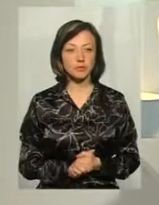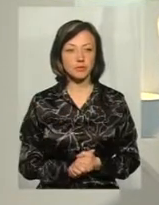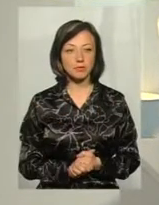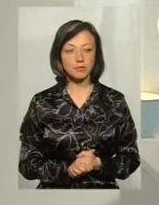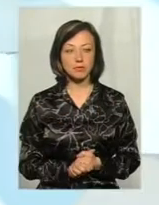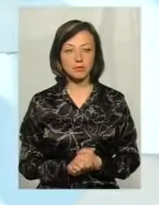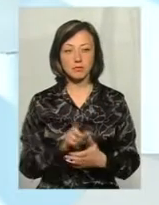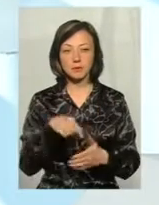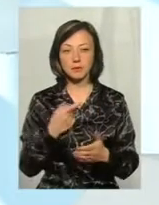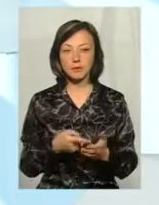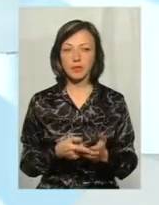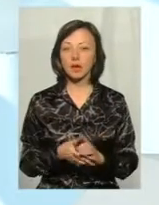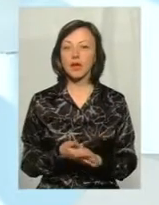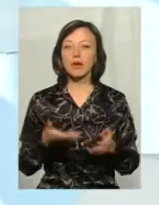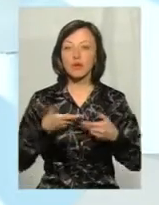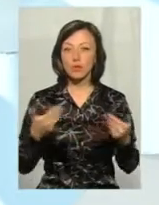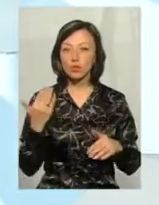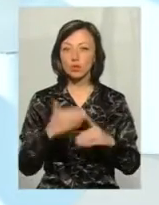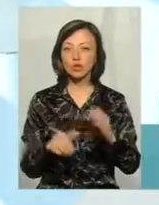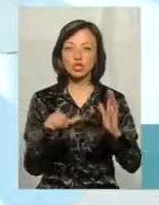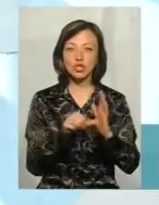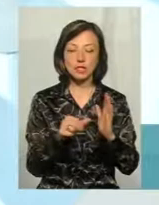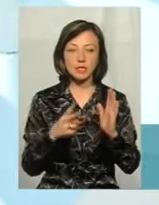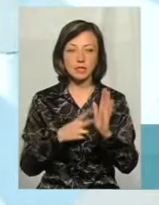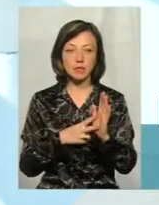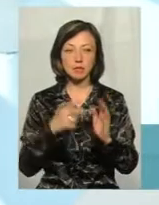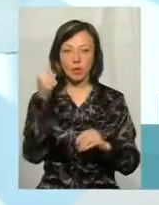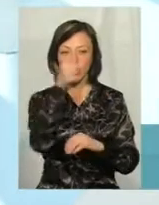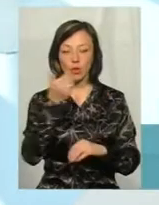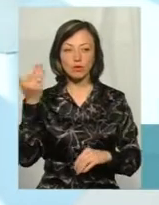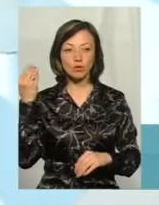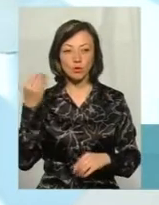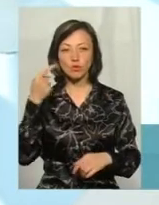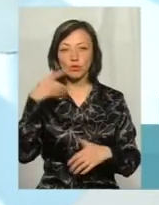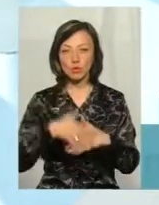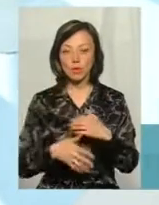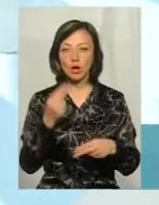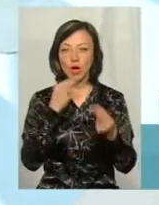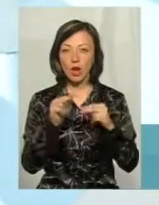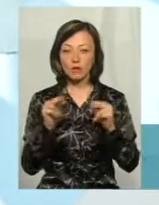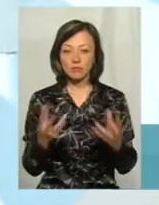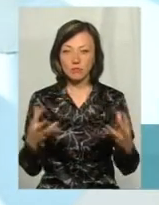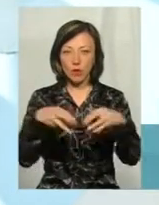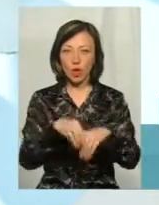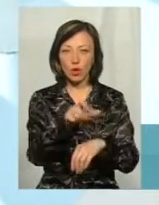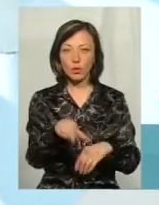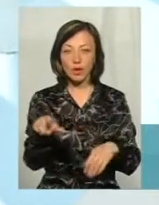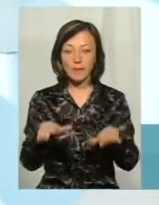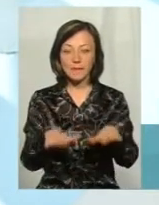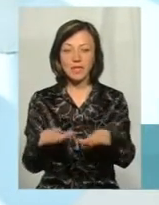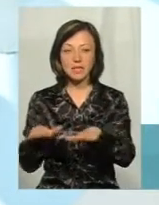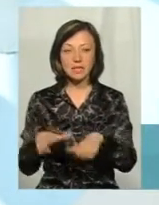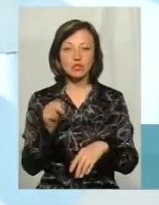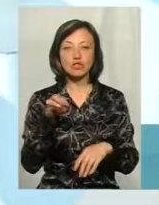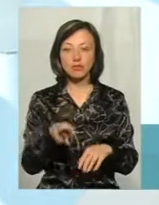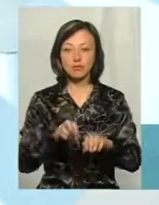прикладу? Знаєте, ми вже років 6-7 тому зрозуміли, що краще зосередити людей десь в одних місцях, ніж